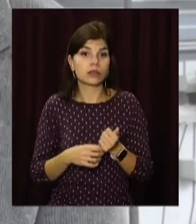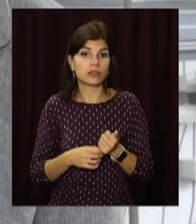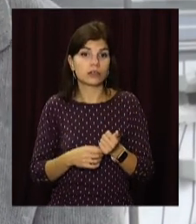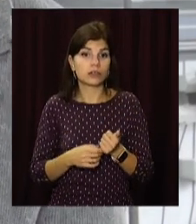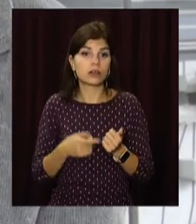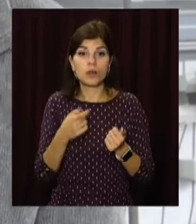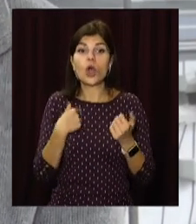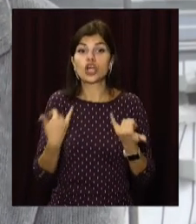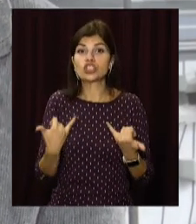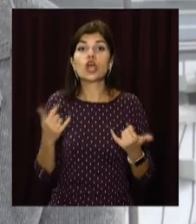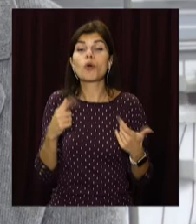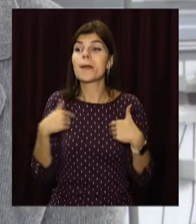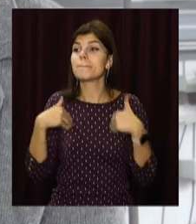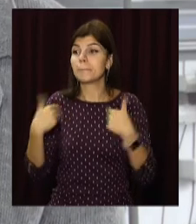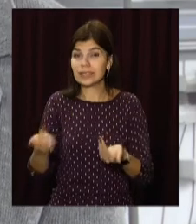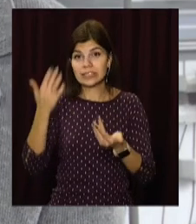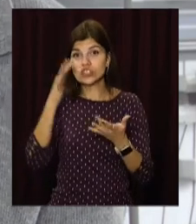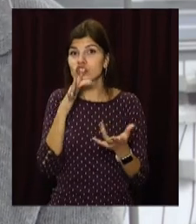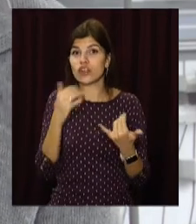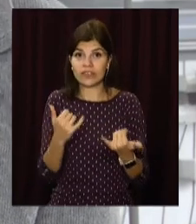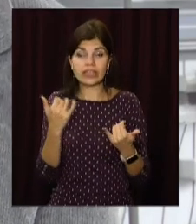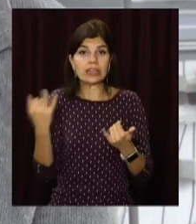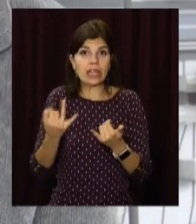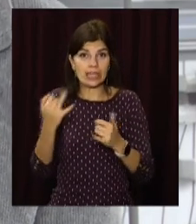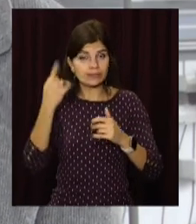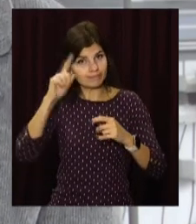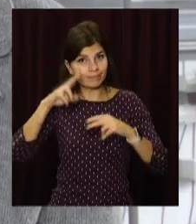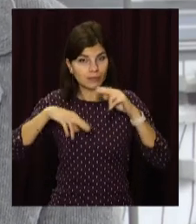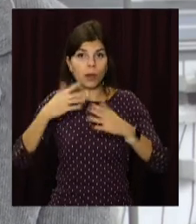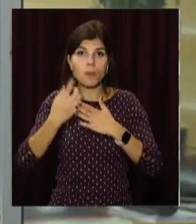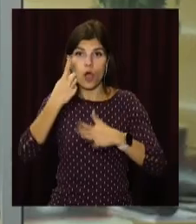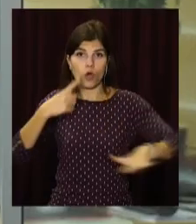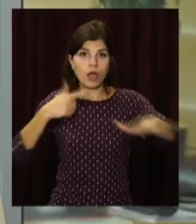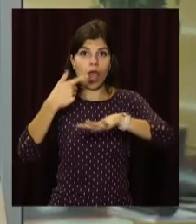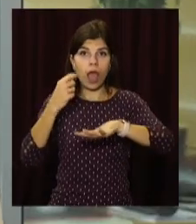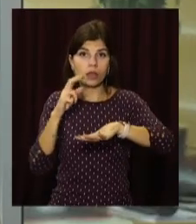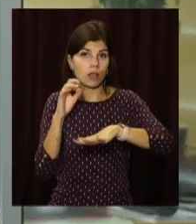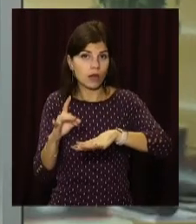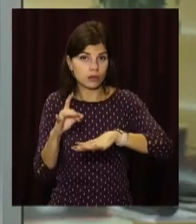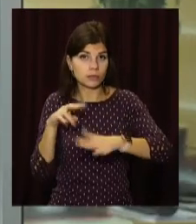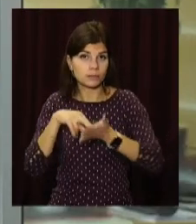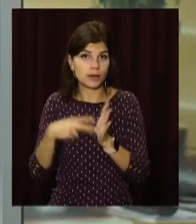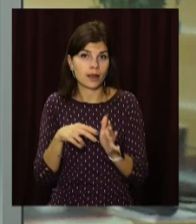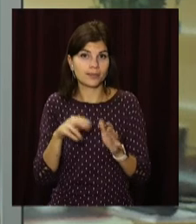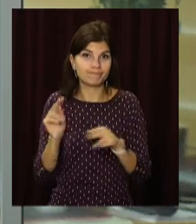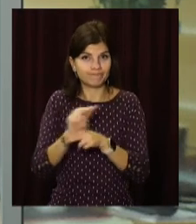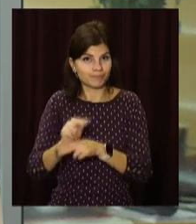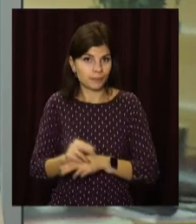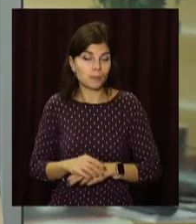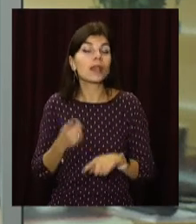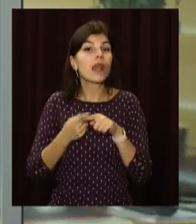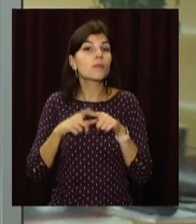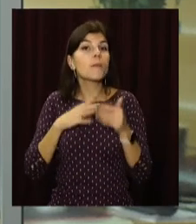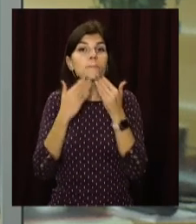мероприятий, які ми пропонуємо, буде порядка близько десь 1 гектару. А це була остання інформація на цю